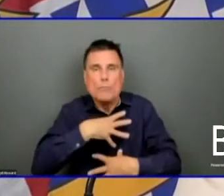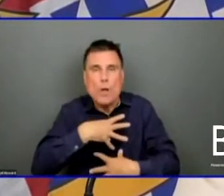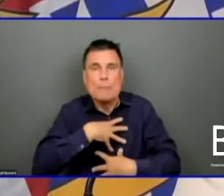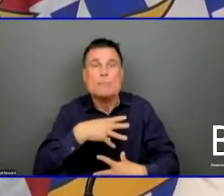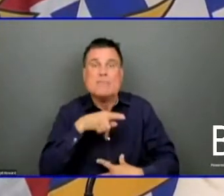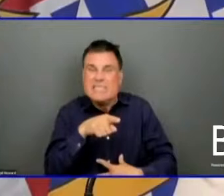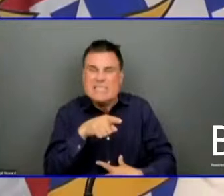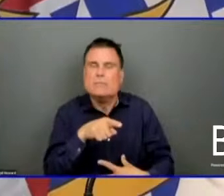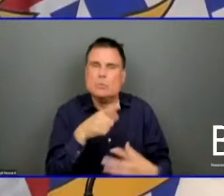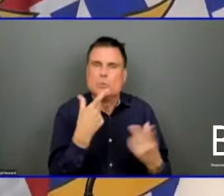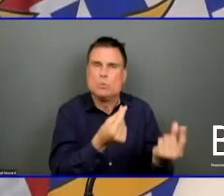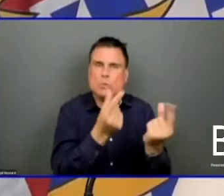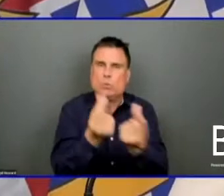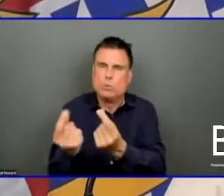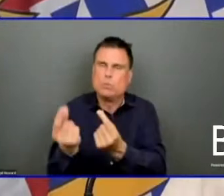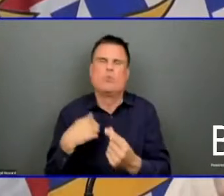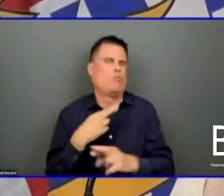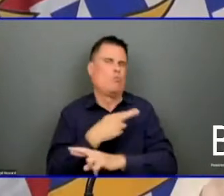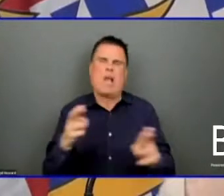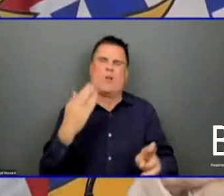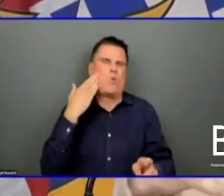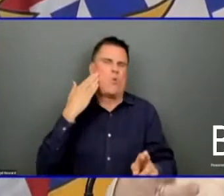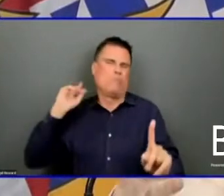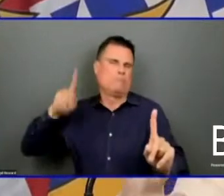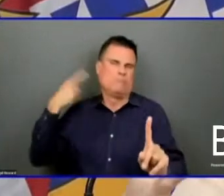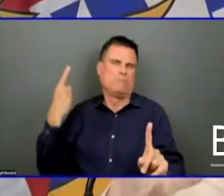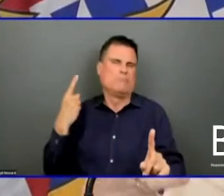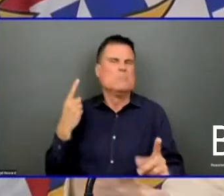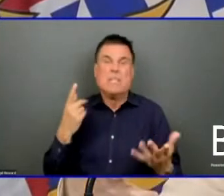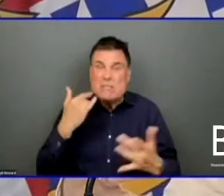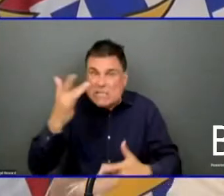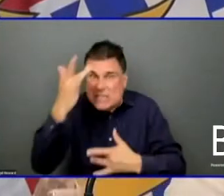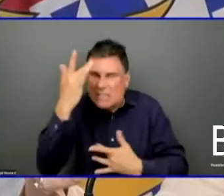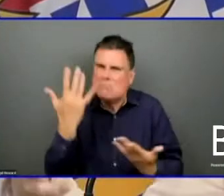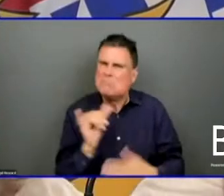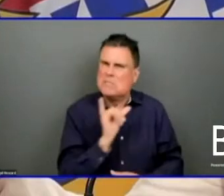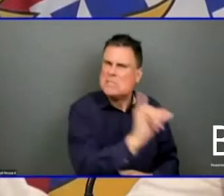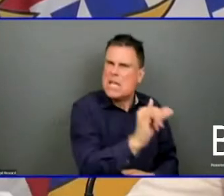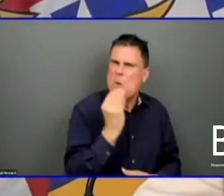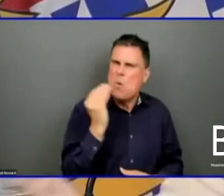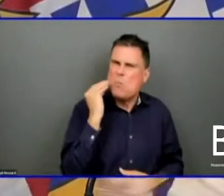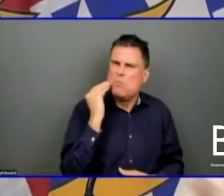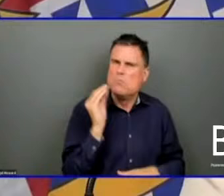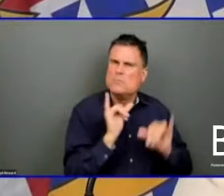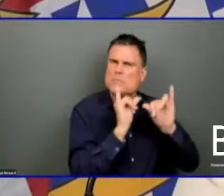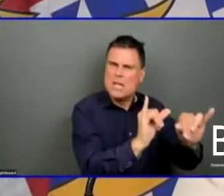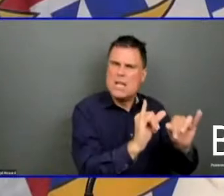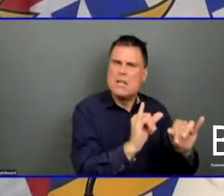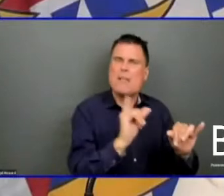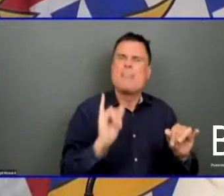在帮助你们协助你们如果不舒服了，那么就待在家里自我隔离。